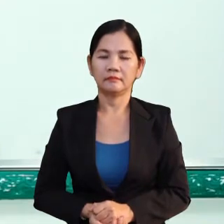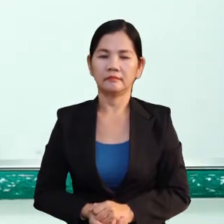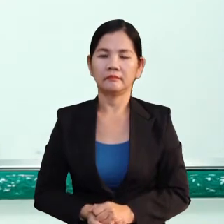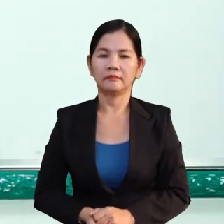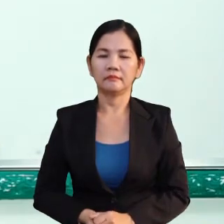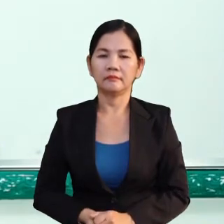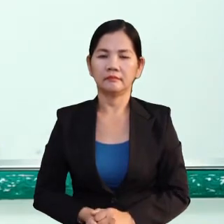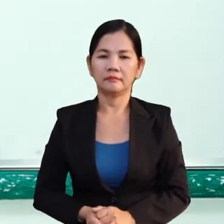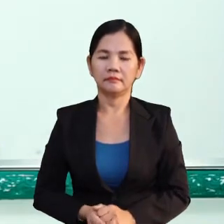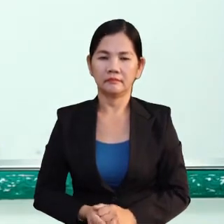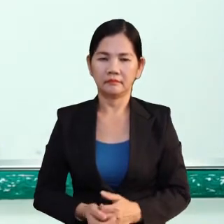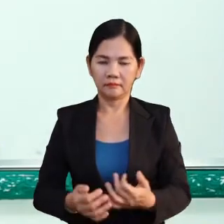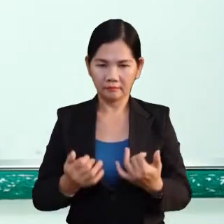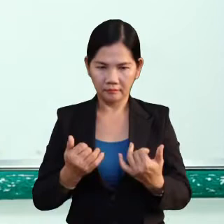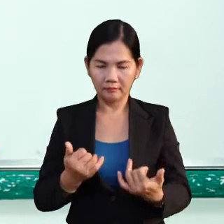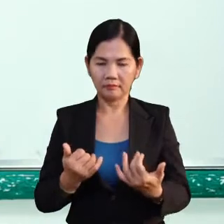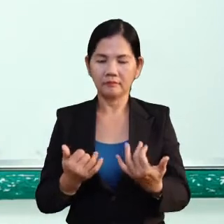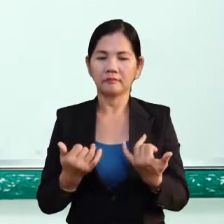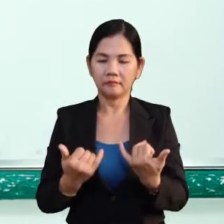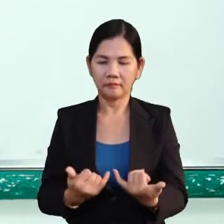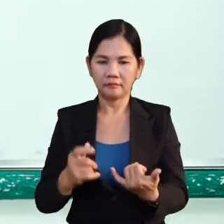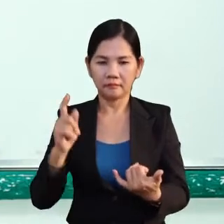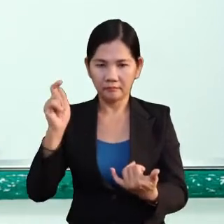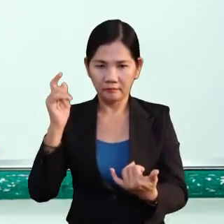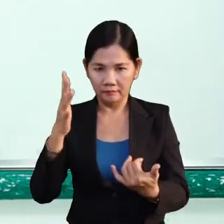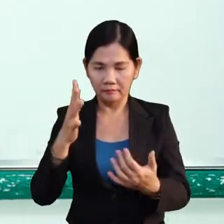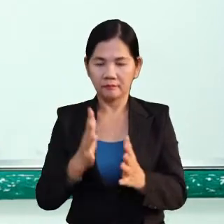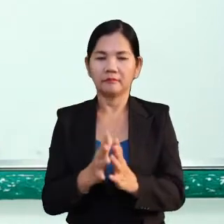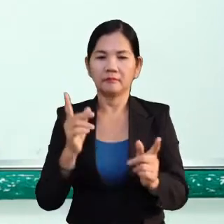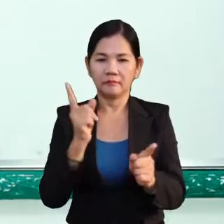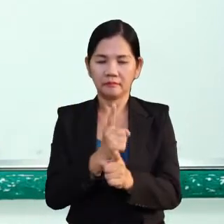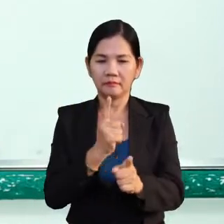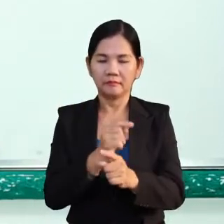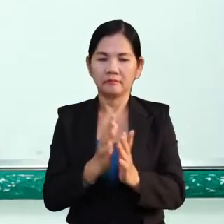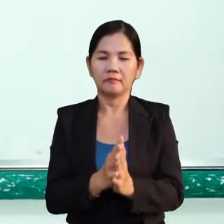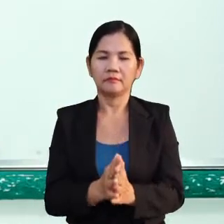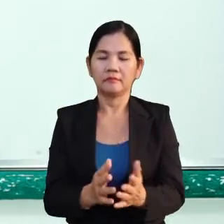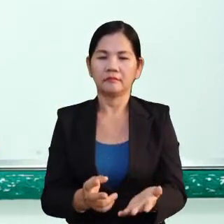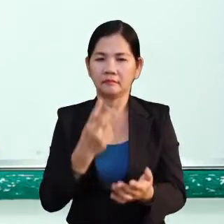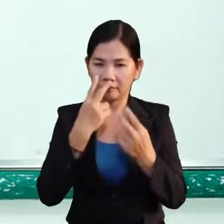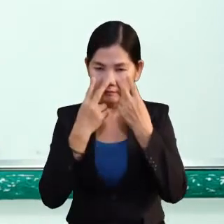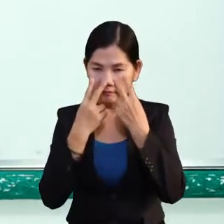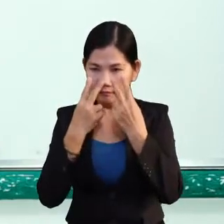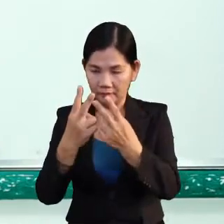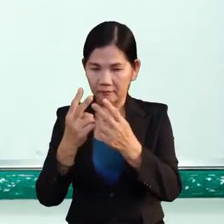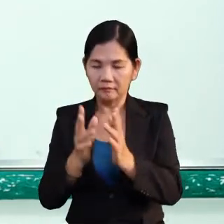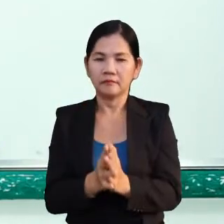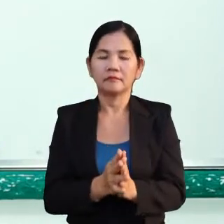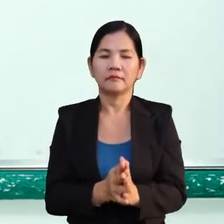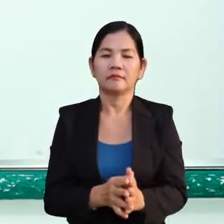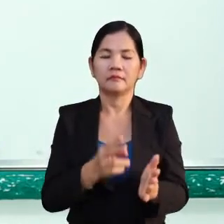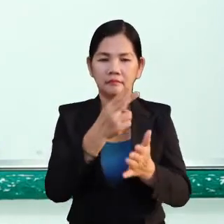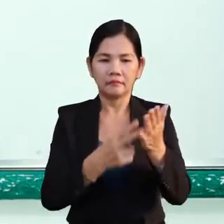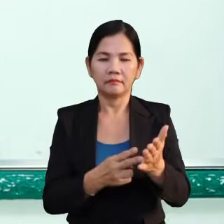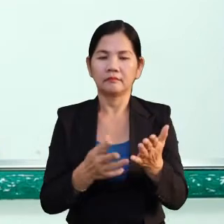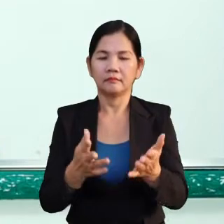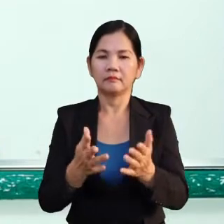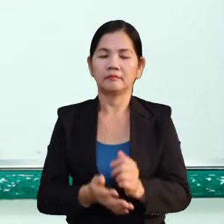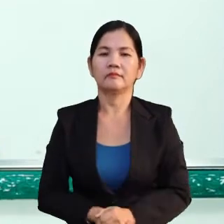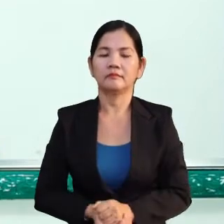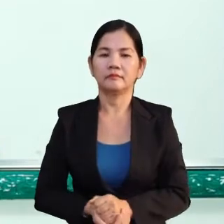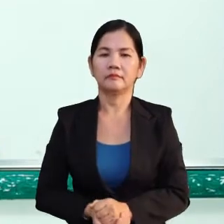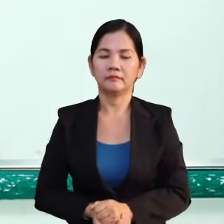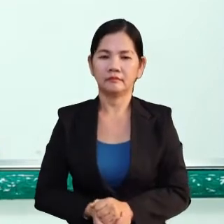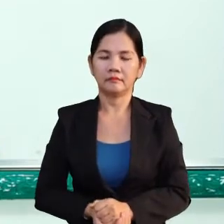ចាអញ្ចឹងកូនមើលរូបភាពទាំងអស់នេះកូនមើលឲ្យកូនសង្កេតមើលឲ្យកូនគិតថាមានរូបភាពអ្វីខ្លះ